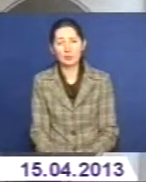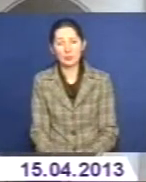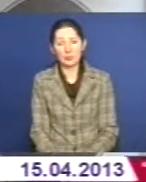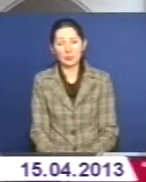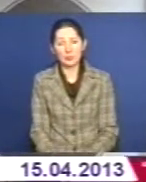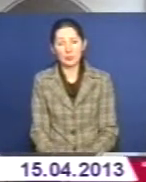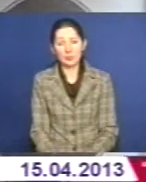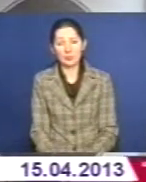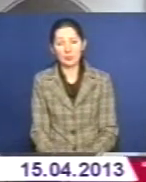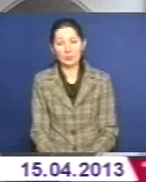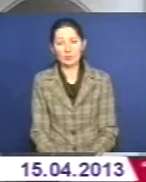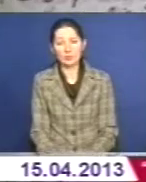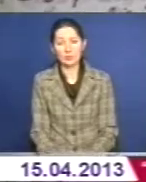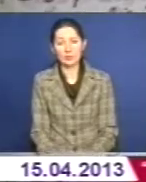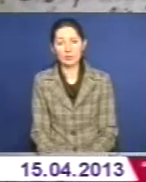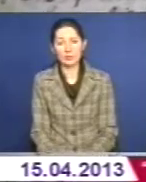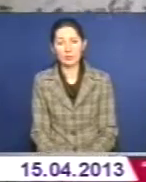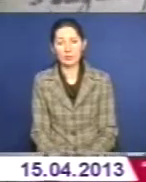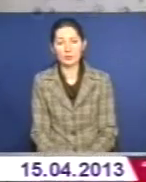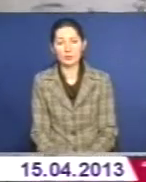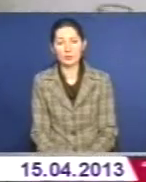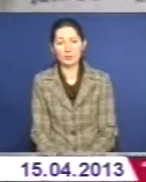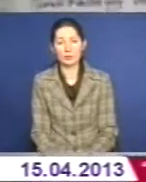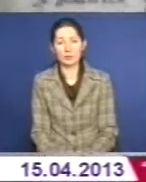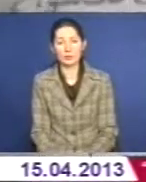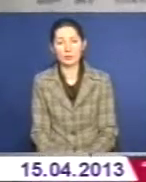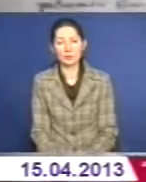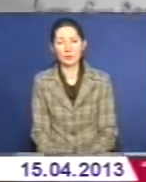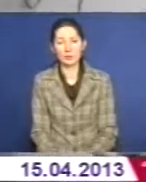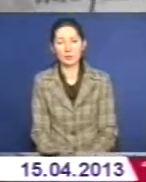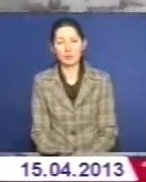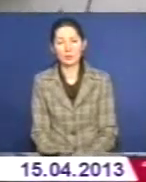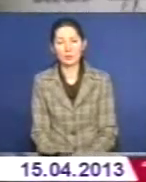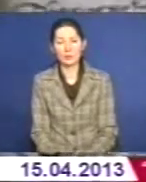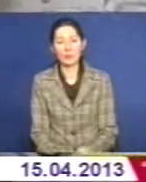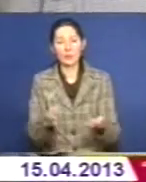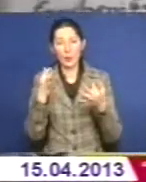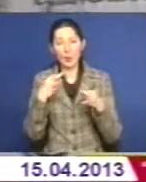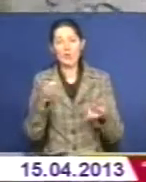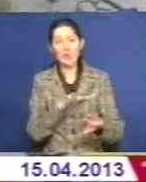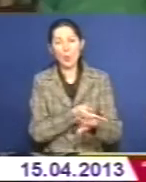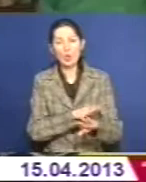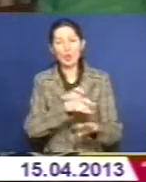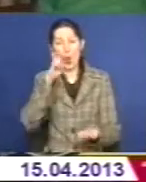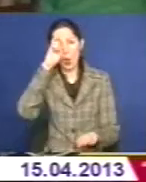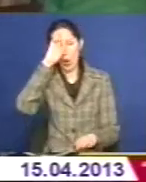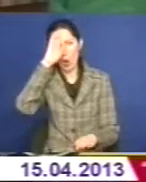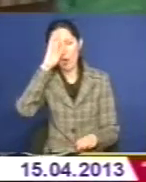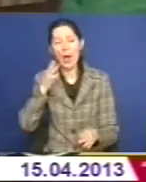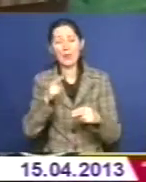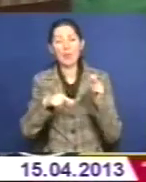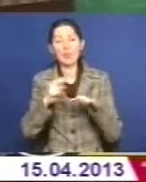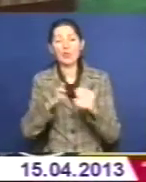Унікальний документ знайшли тернопільські вчені у 2010 році в архівах Варшави. Дозвіл польського короля на будівництво замку